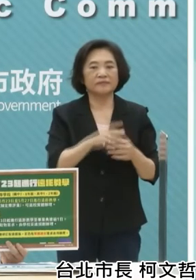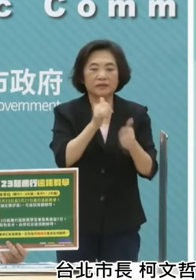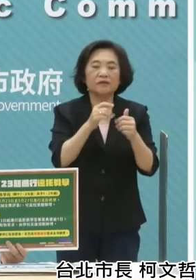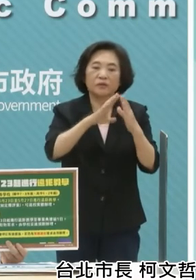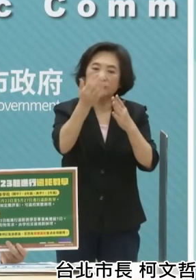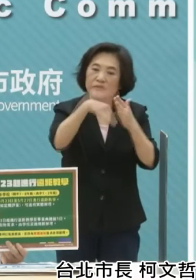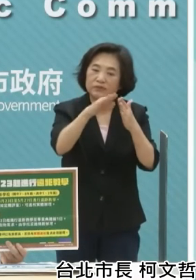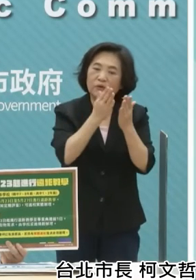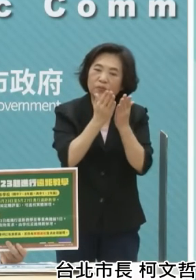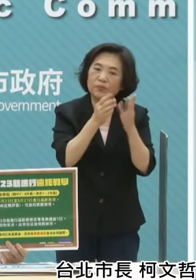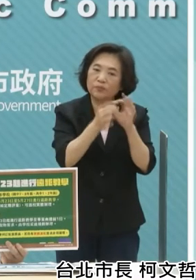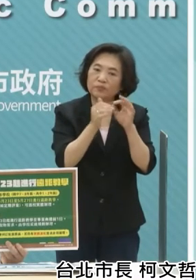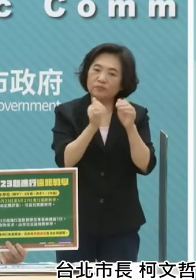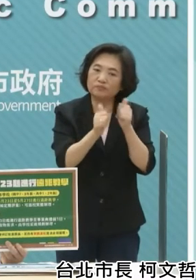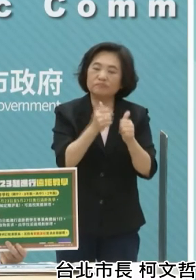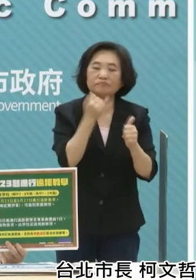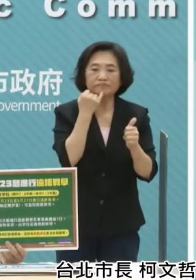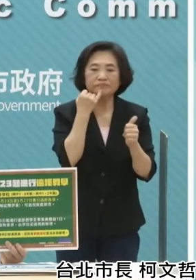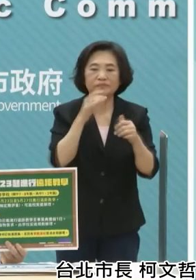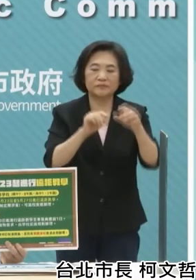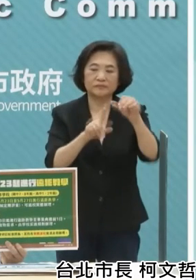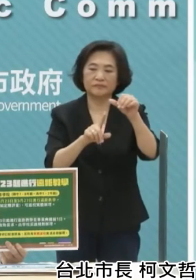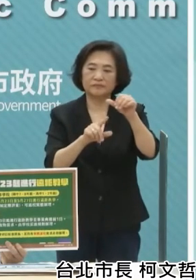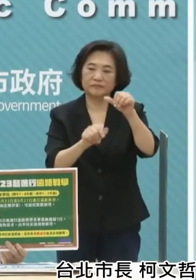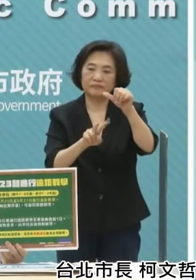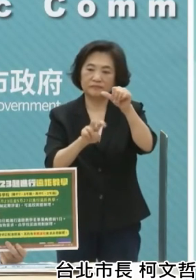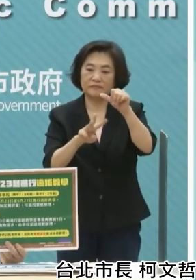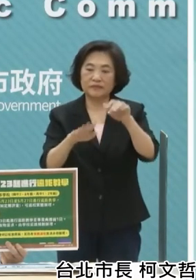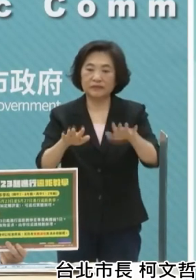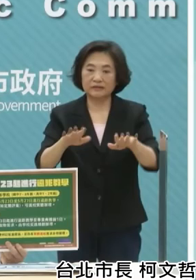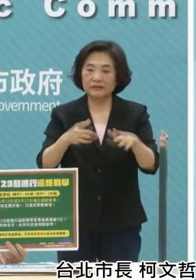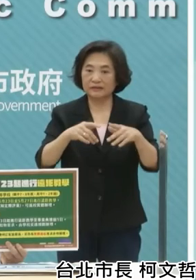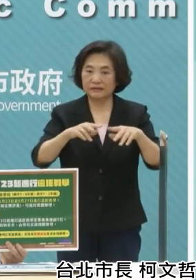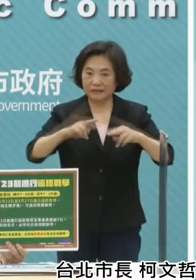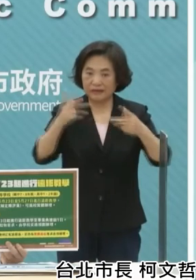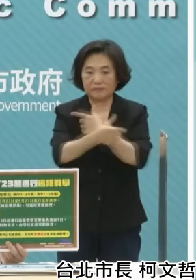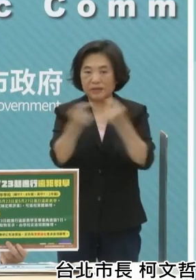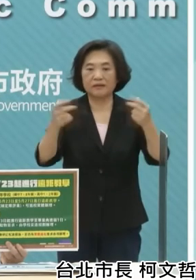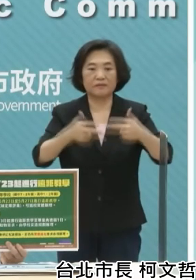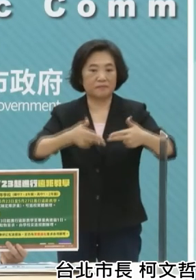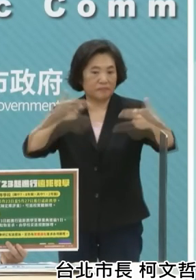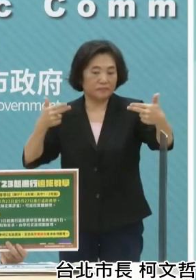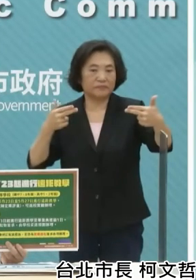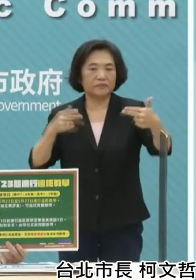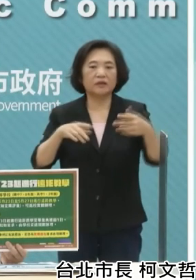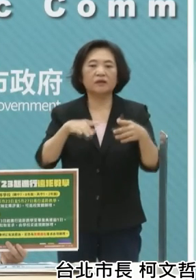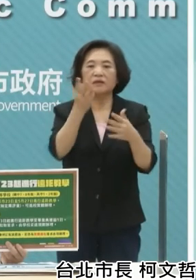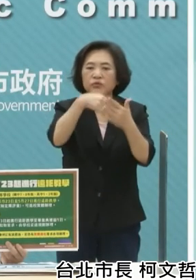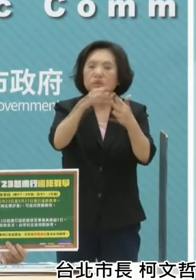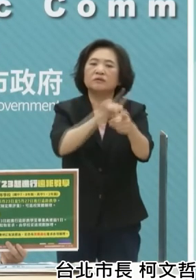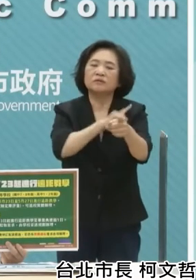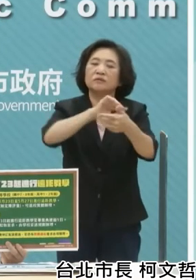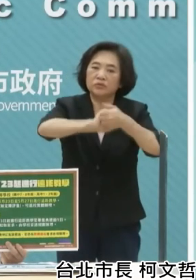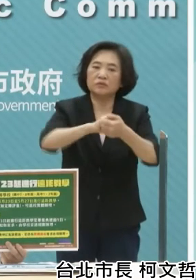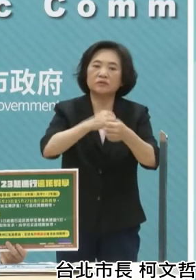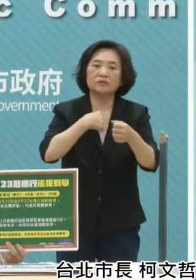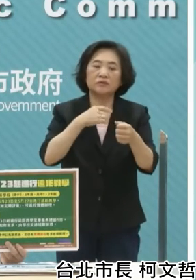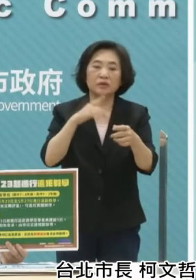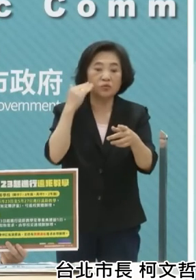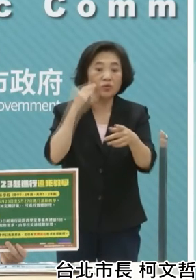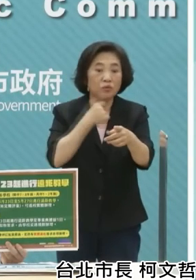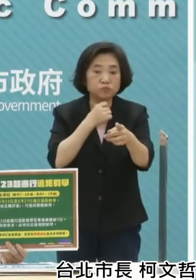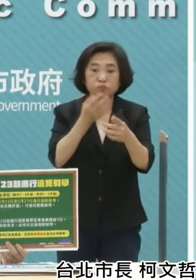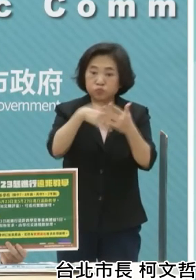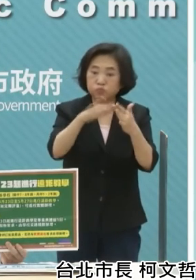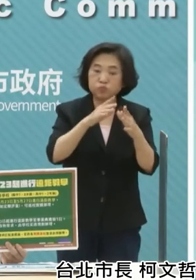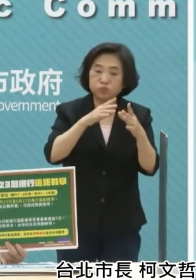以5月23到5月27哦，我们在进行远距教学。但是如果每个学校授权每个学校自己决定，你需要回到学校就